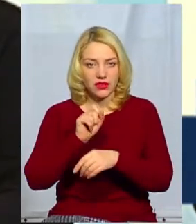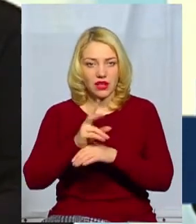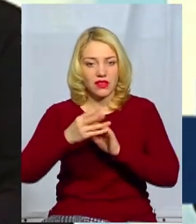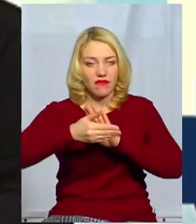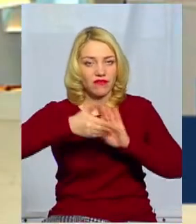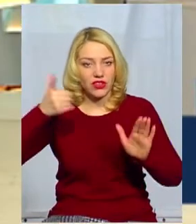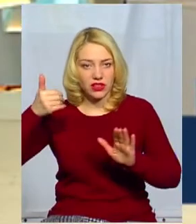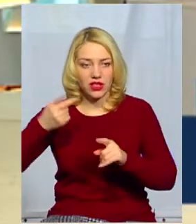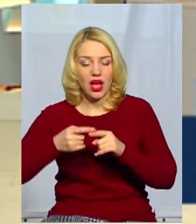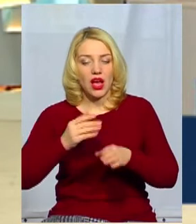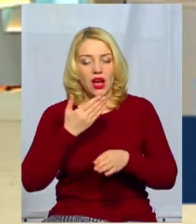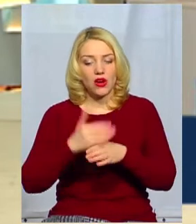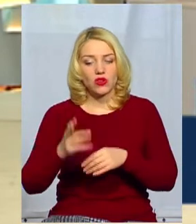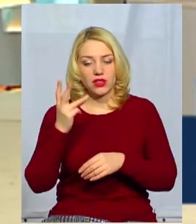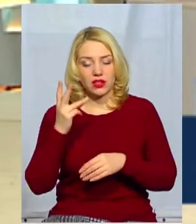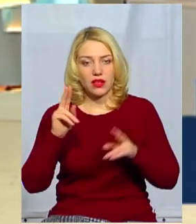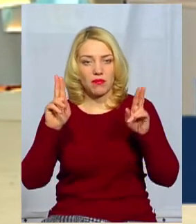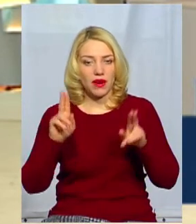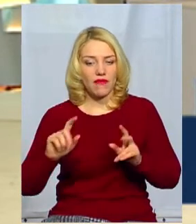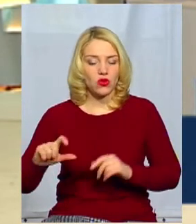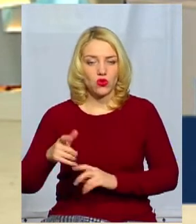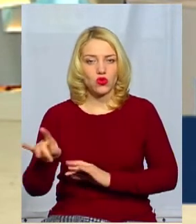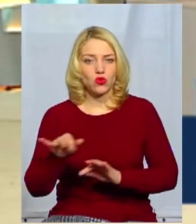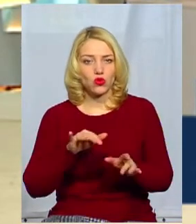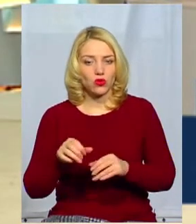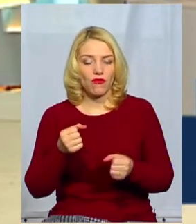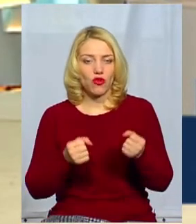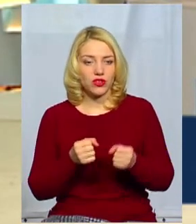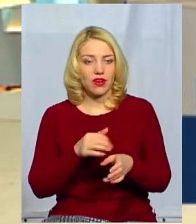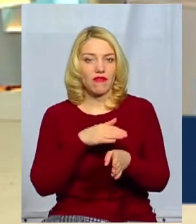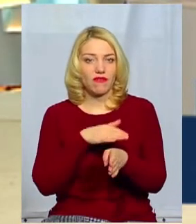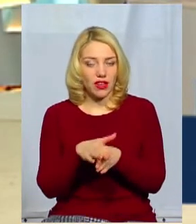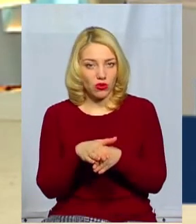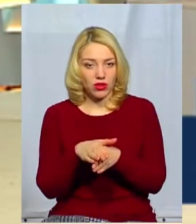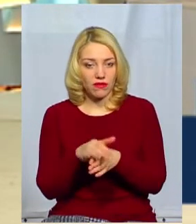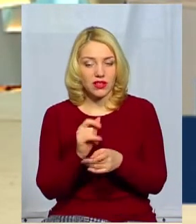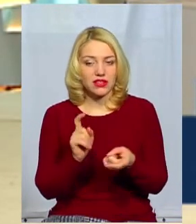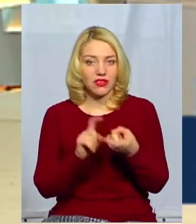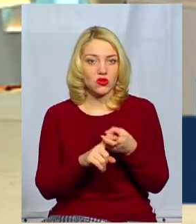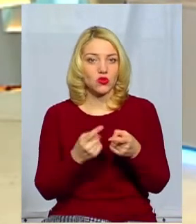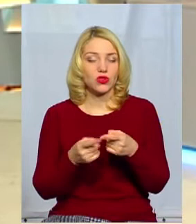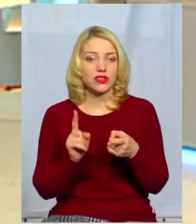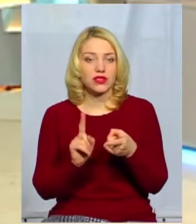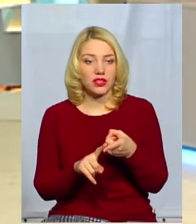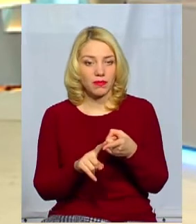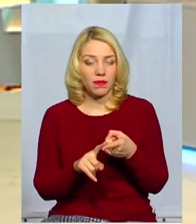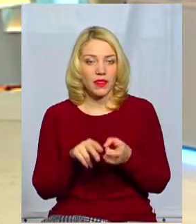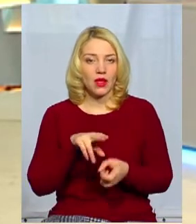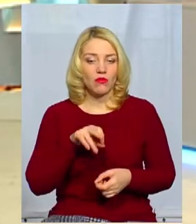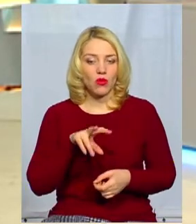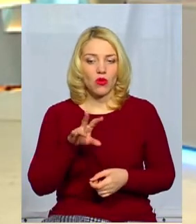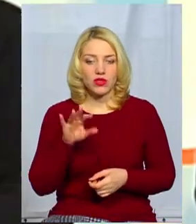тому розділ 3 правил дорожнього руху водій виконав. І в зв'язку з цим